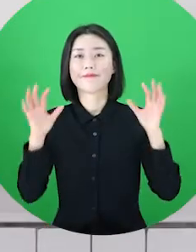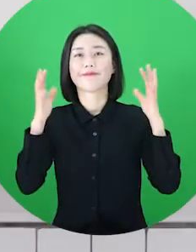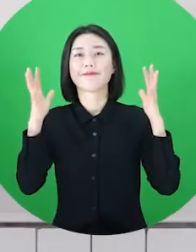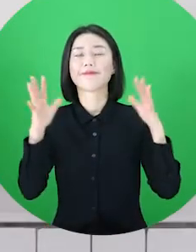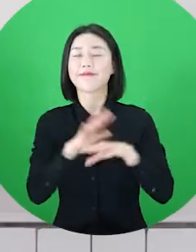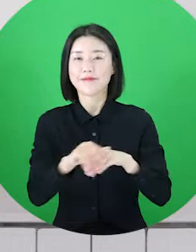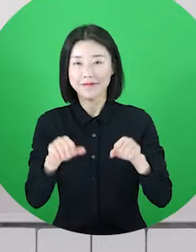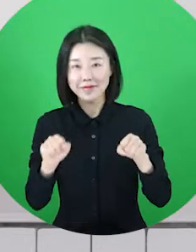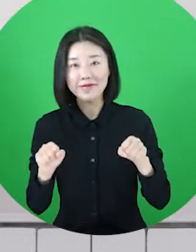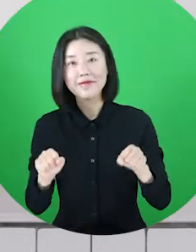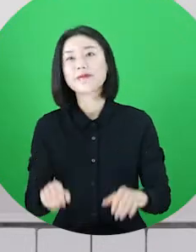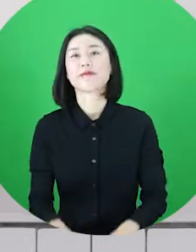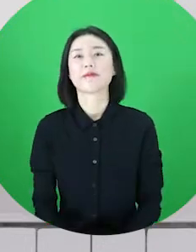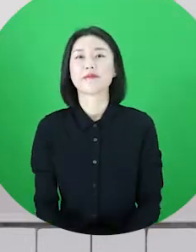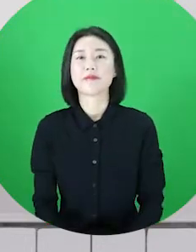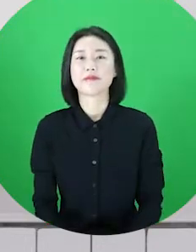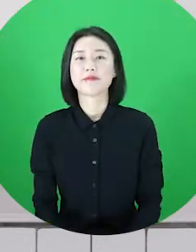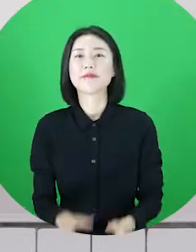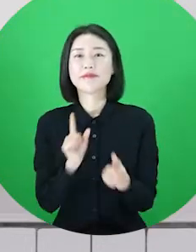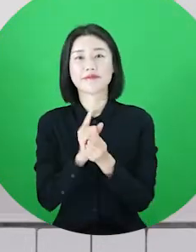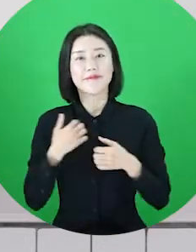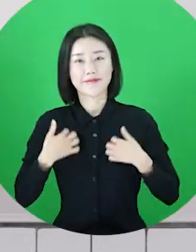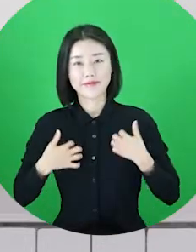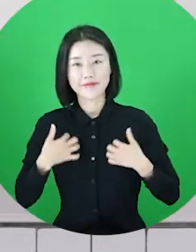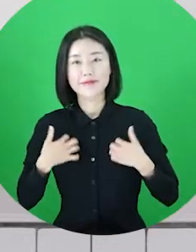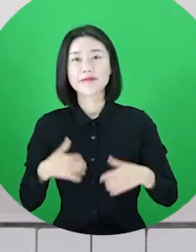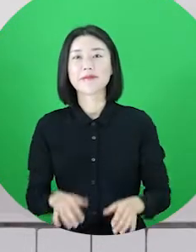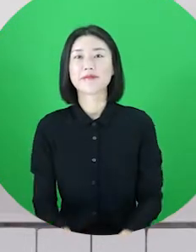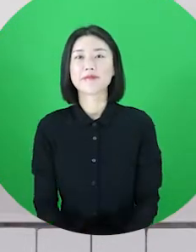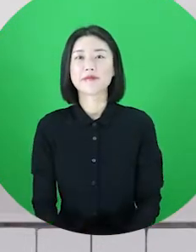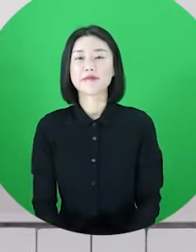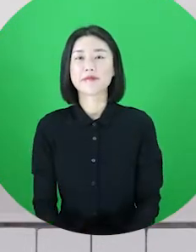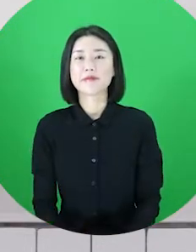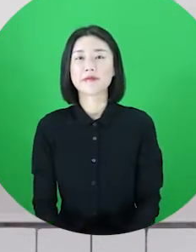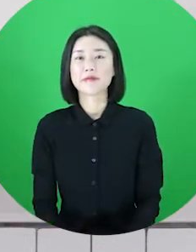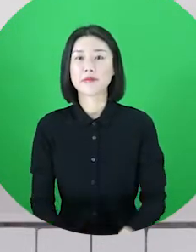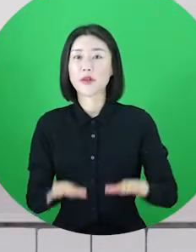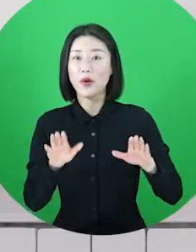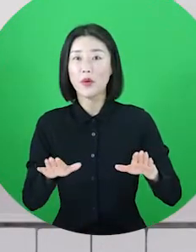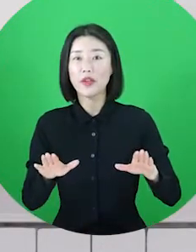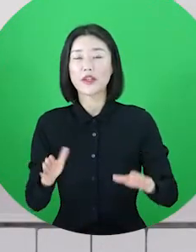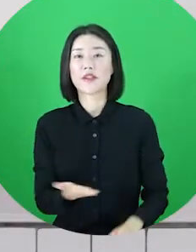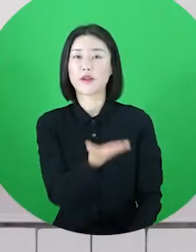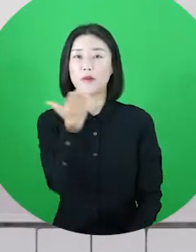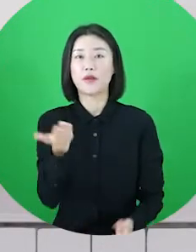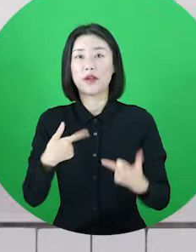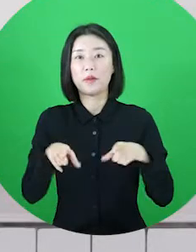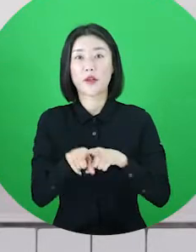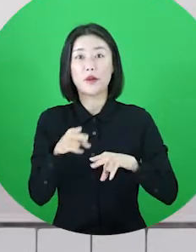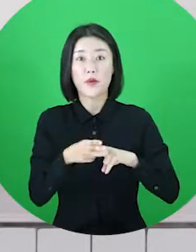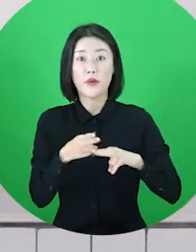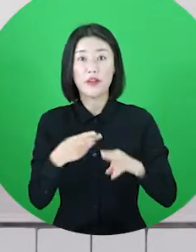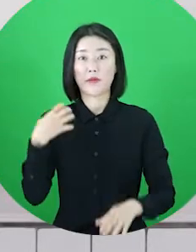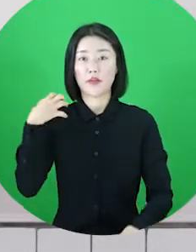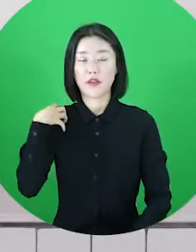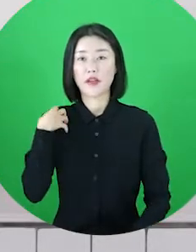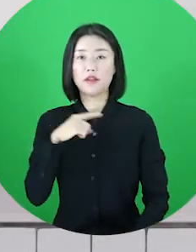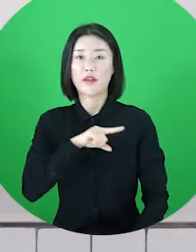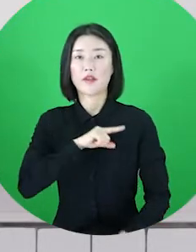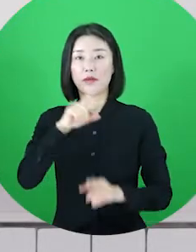여러분 안녕하세요. 반갑습니다. 선생님은 오늘 여러분과 함께 요리할